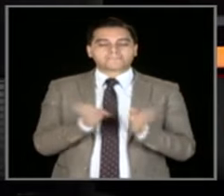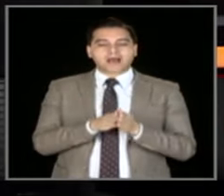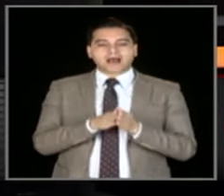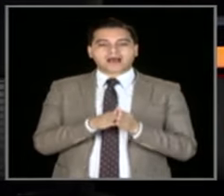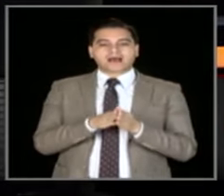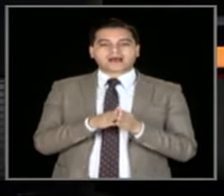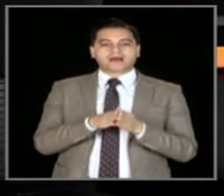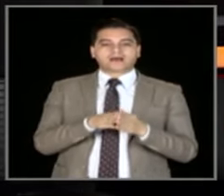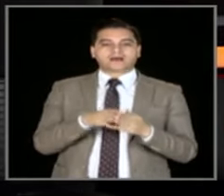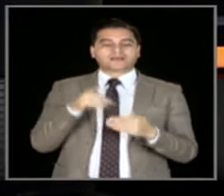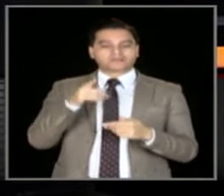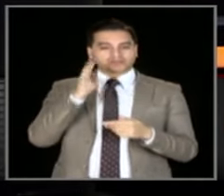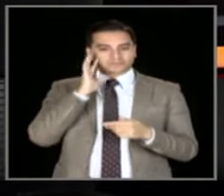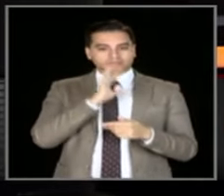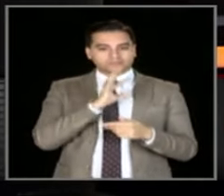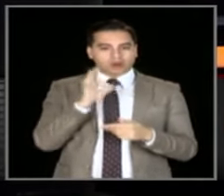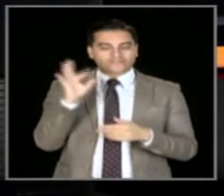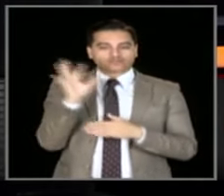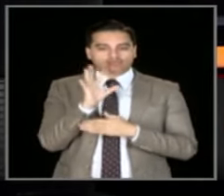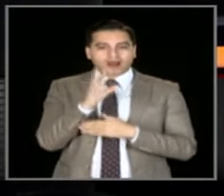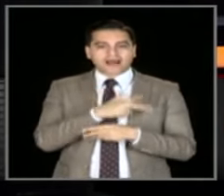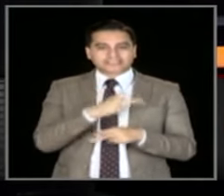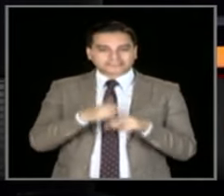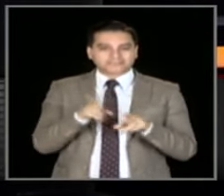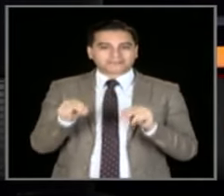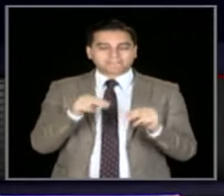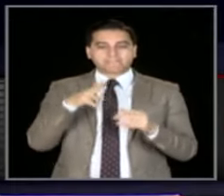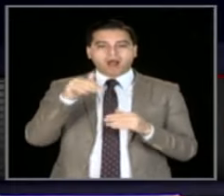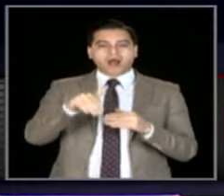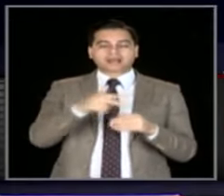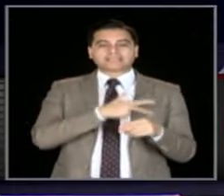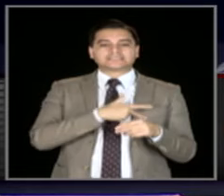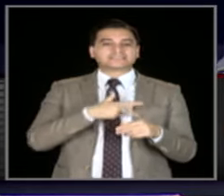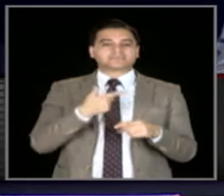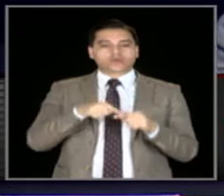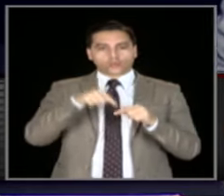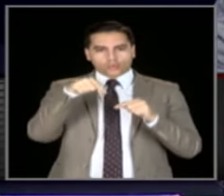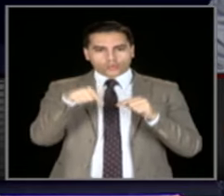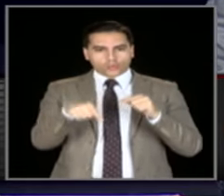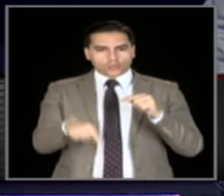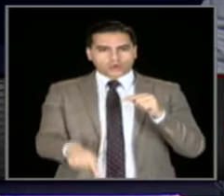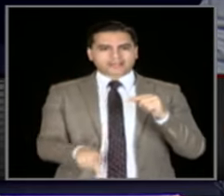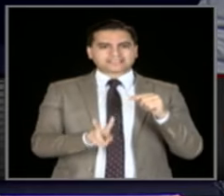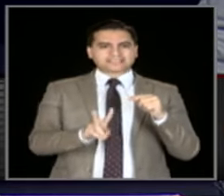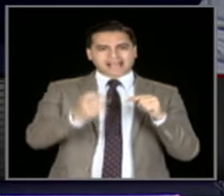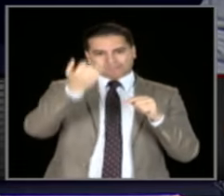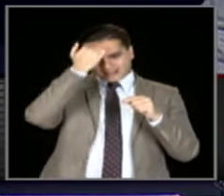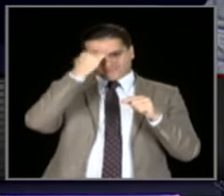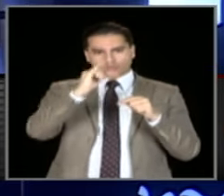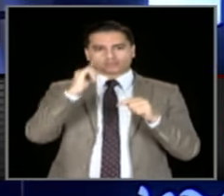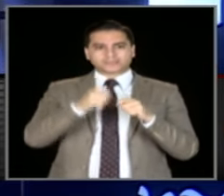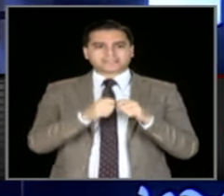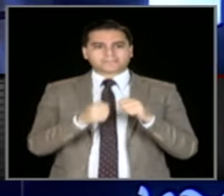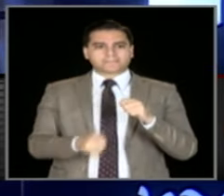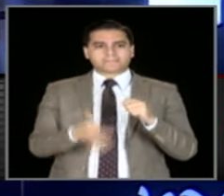بيقع بالكامل داخل المحيط، وأعمق نقطة فيه